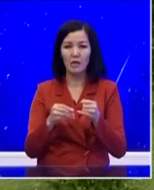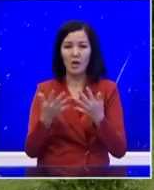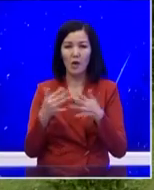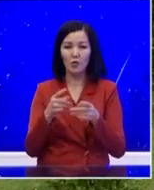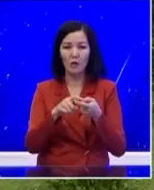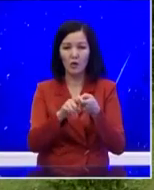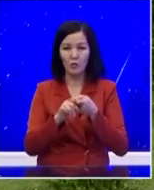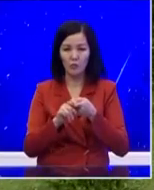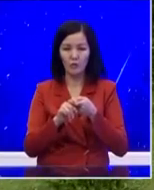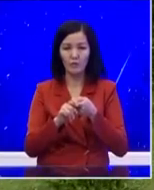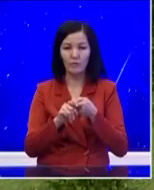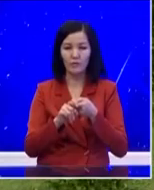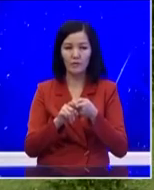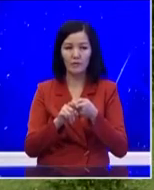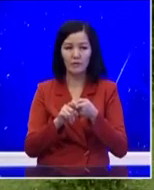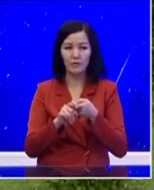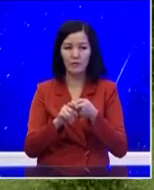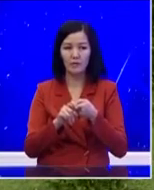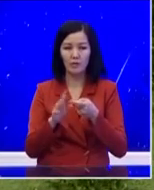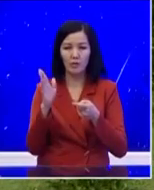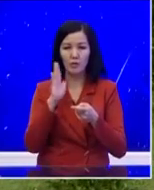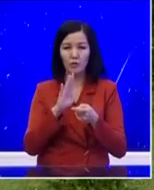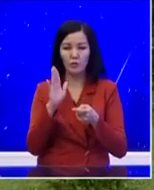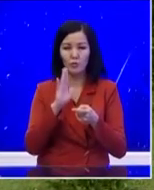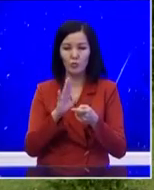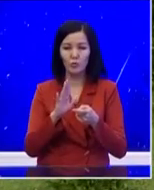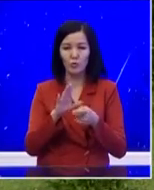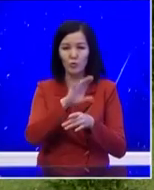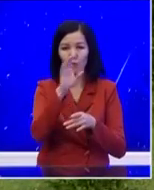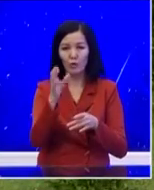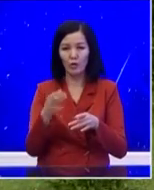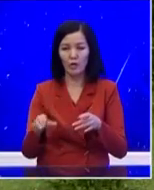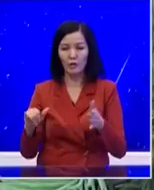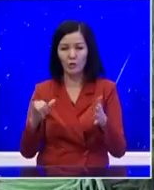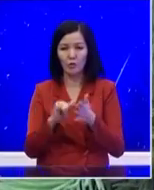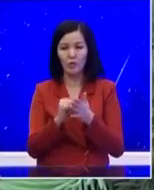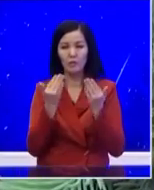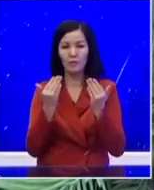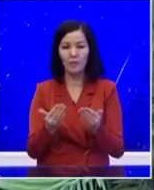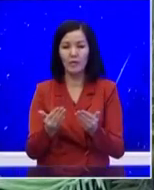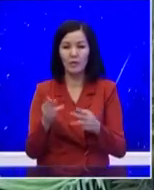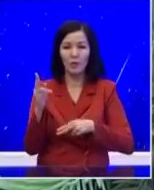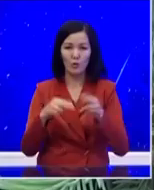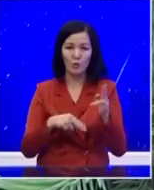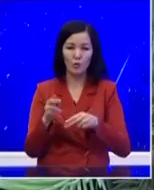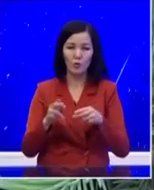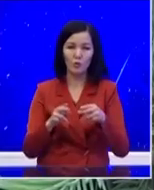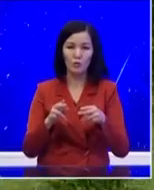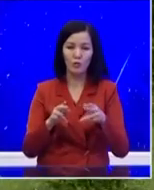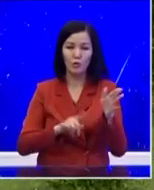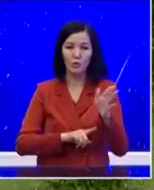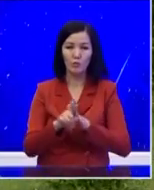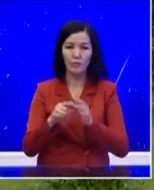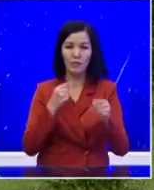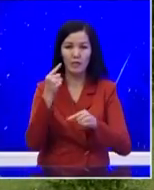ауылдарын сеттерін су құбырларын жүргізіп, біз биыл құрылыс жұмыстарын бастасақ,